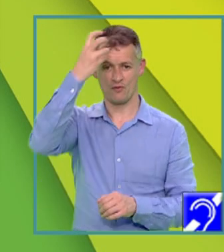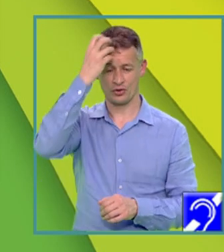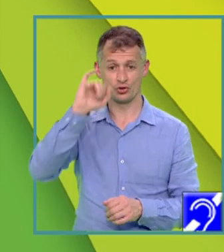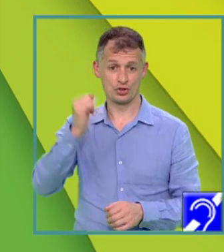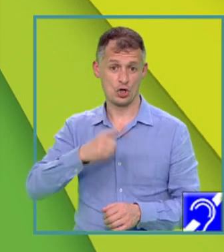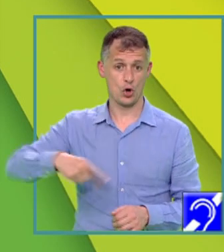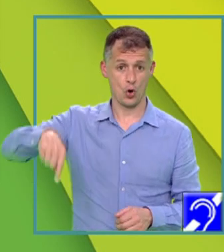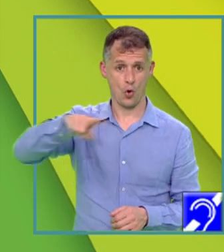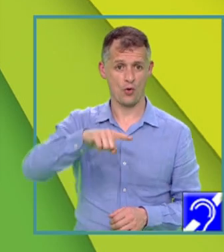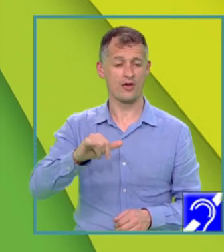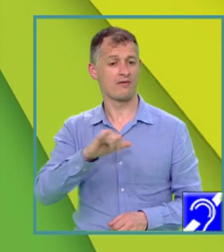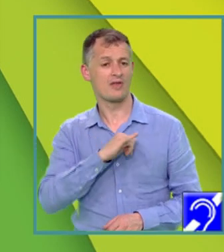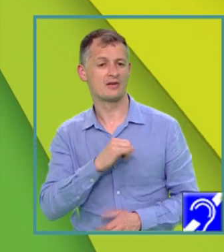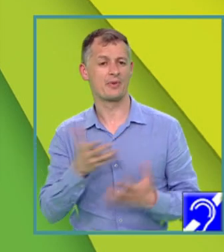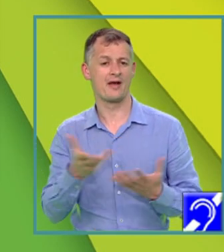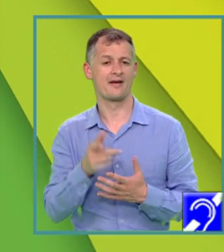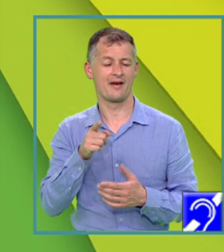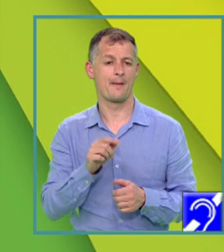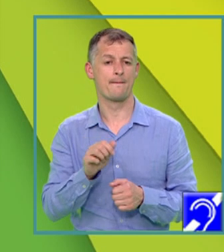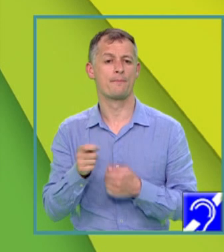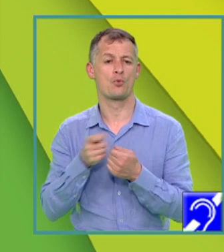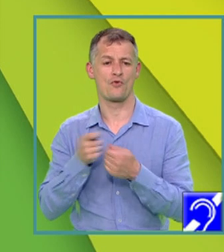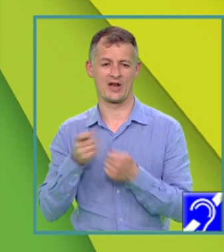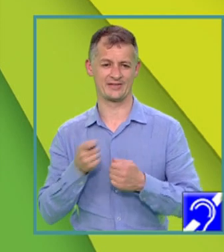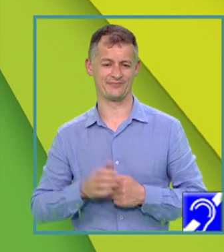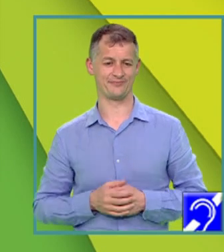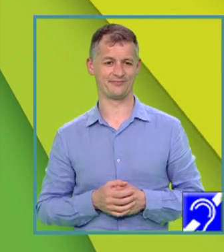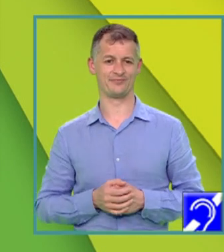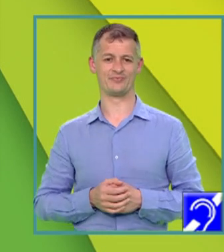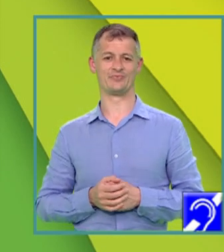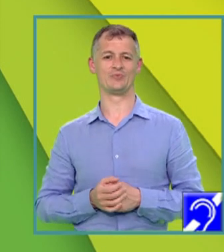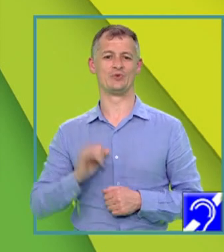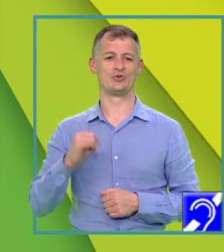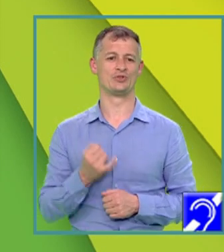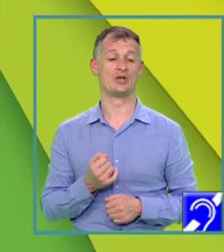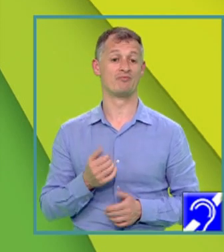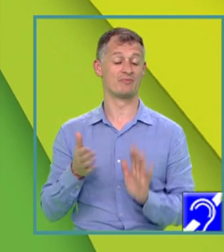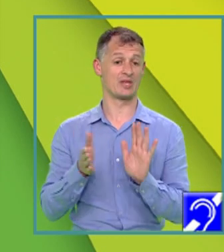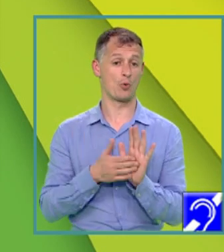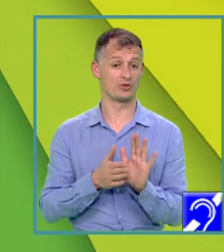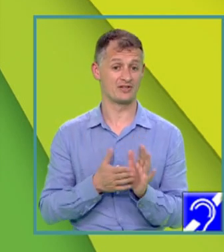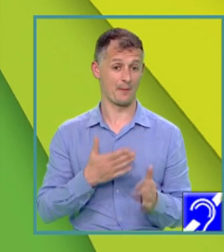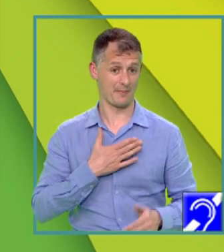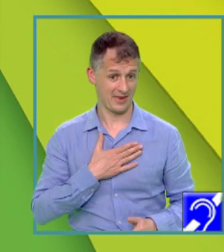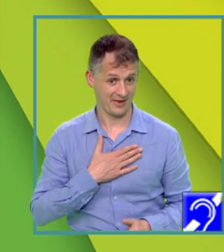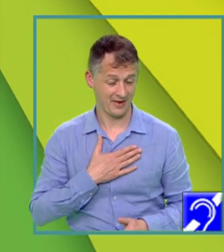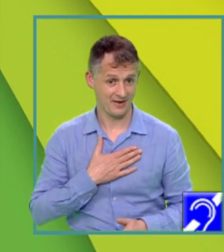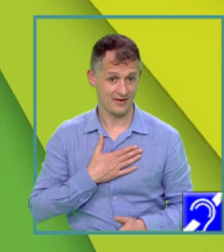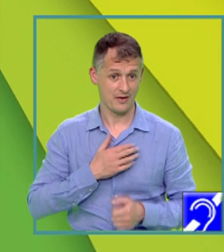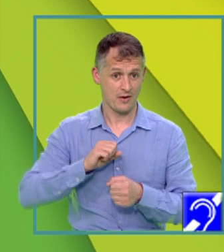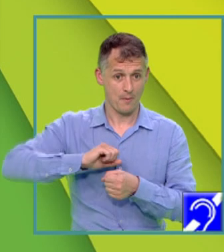larg, interesele pe care le-ar promova. Și totodată să-mi demonstreze mie, publicului